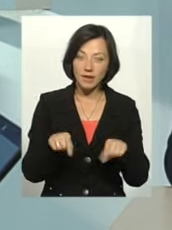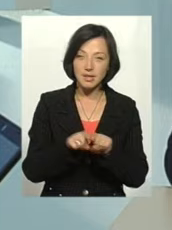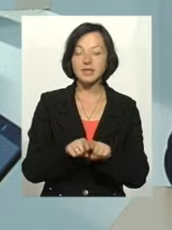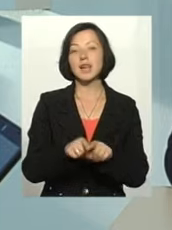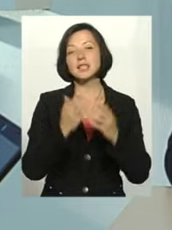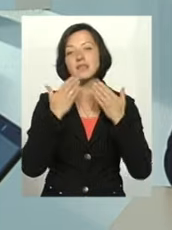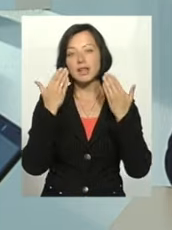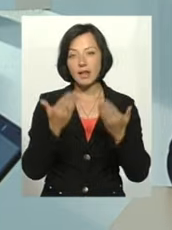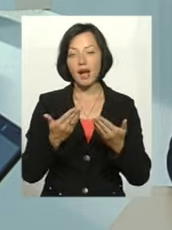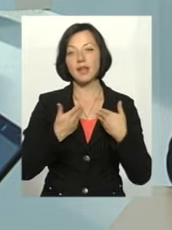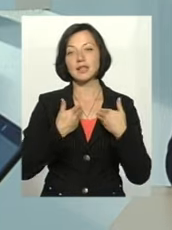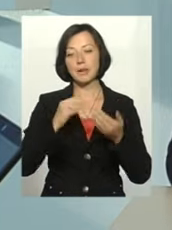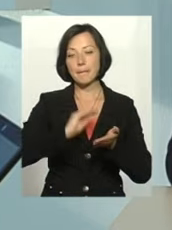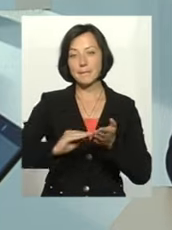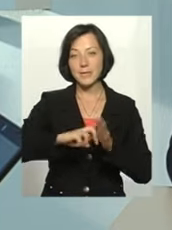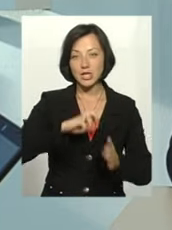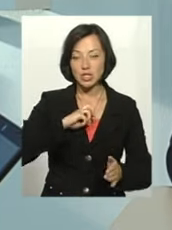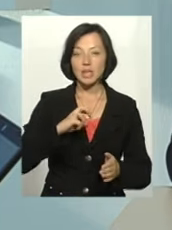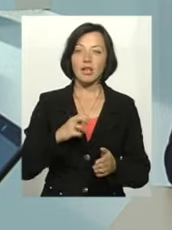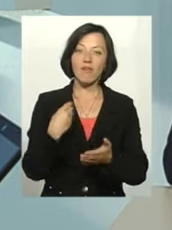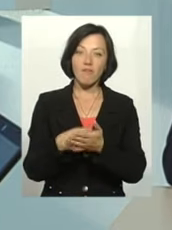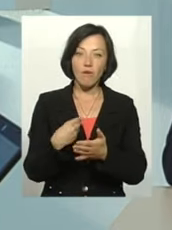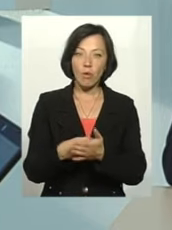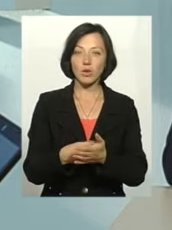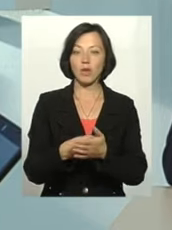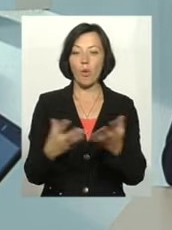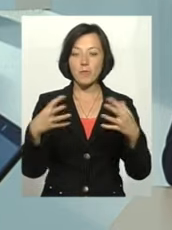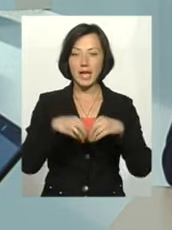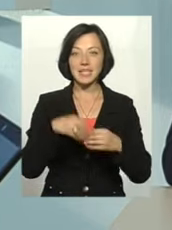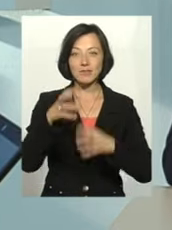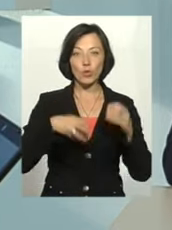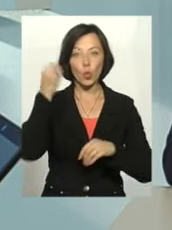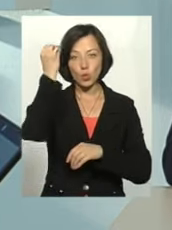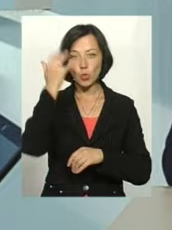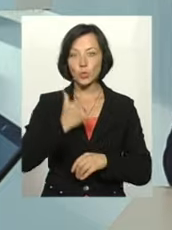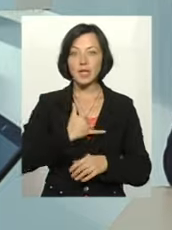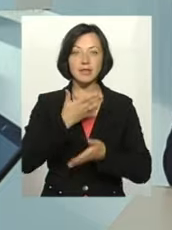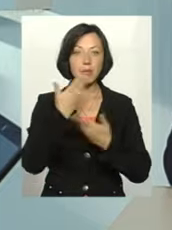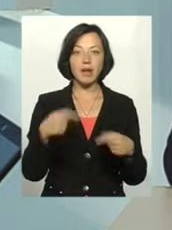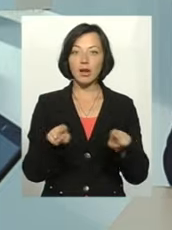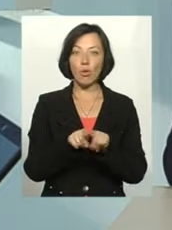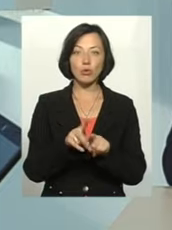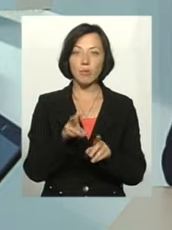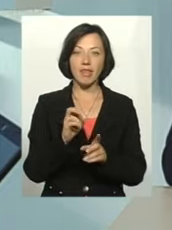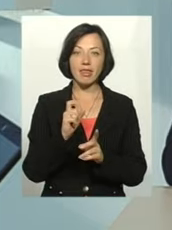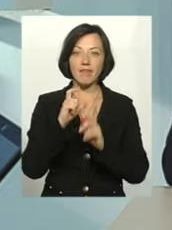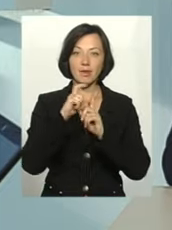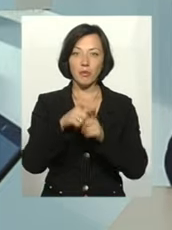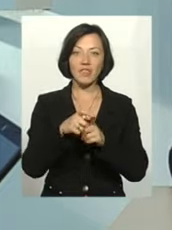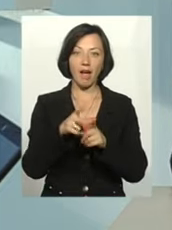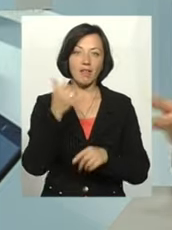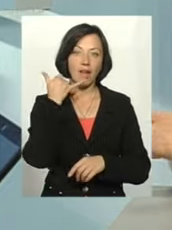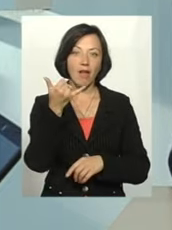що звертайтеся, пишіть, ВГО коаліція, фонд об'єднання світових культур. У нас немає такого, щоб не відповідали на телефонні